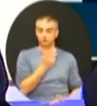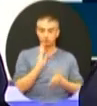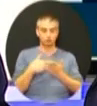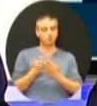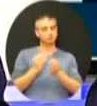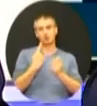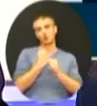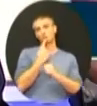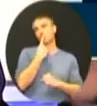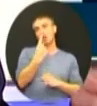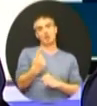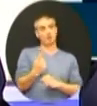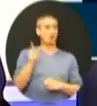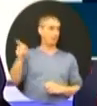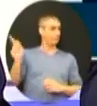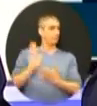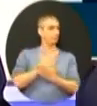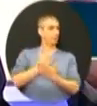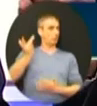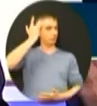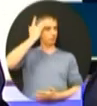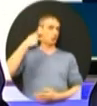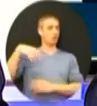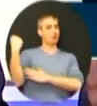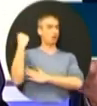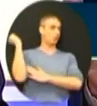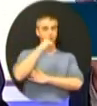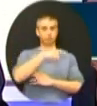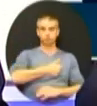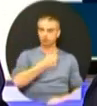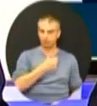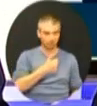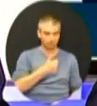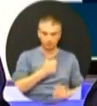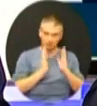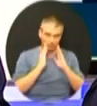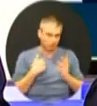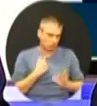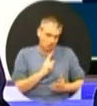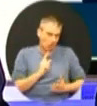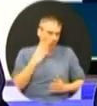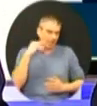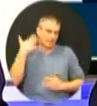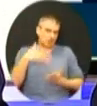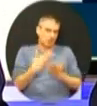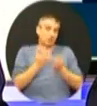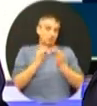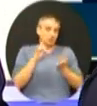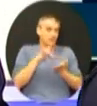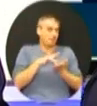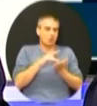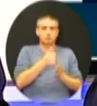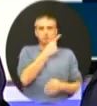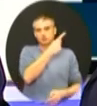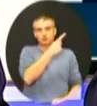משפטים עושים מה שהם רוצים והם בעצם מחליטים והם יותר חזקים מהשר ותאמינו לי קודם כל לא כיף להיות יועץ משפטי במקום